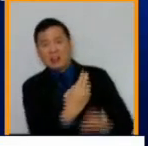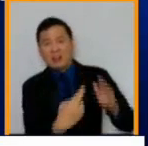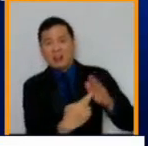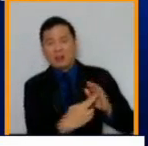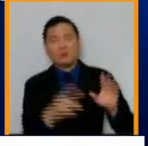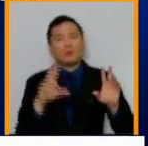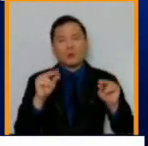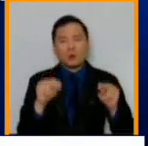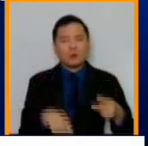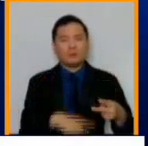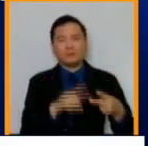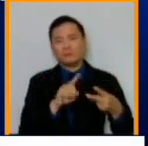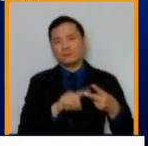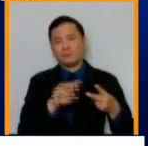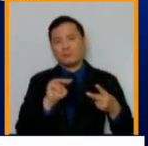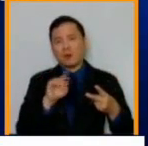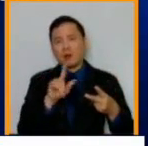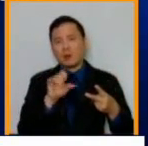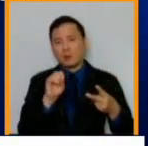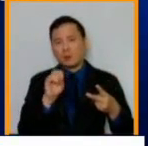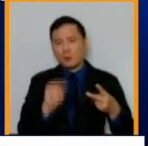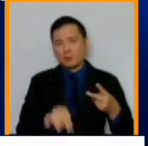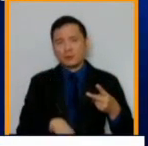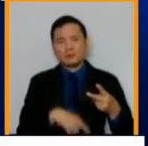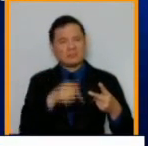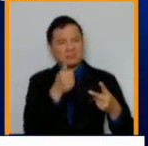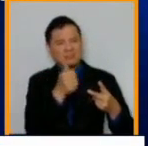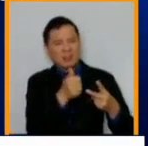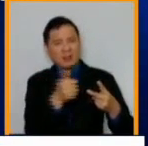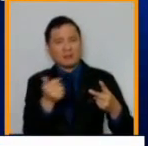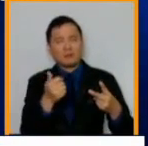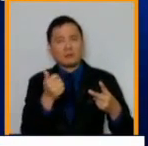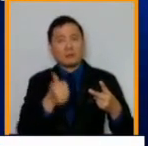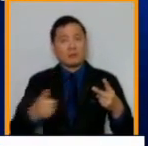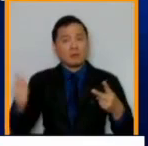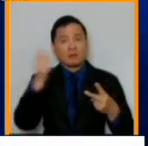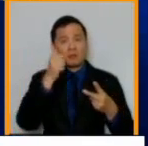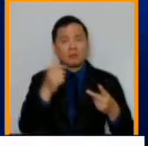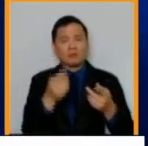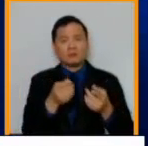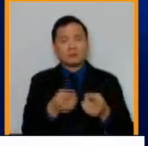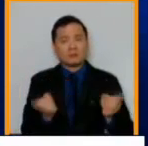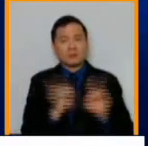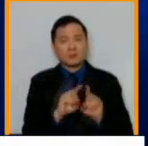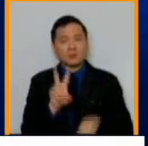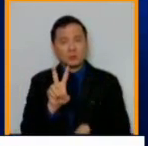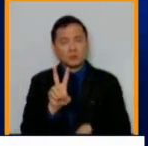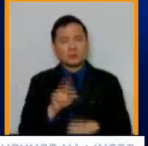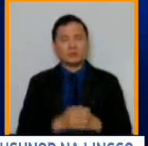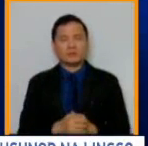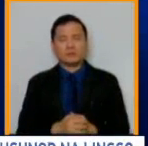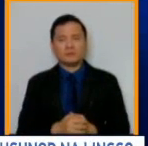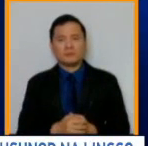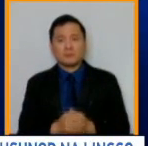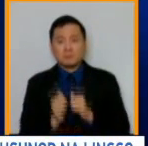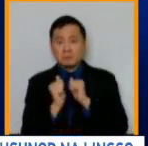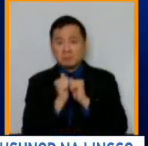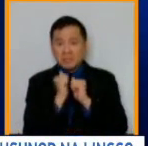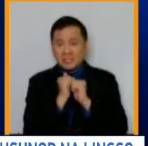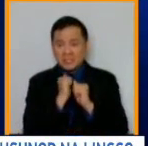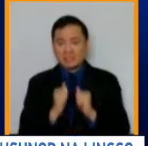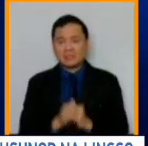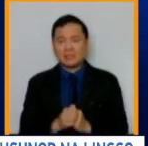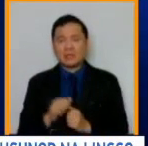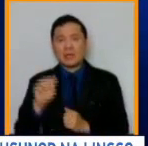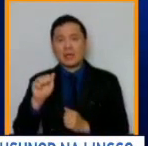Commissioner Marlon Casquejo na magiging presiding commissioner daw ng Second Division. Ibig sabihin, si Commissioner Amy Ferolino